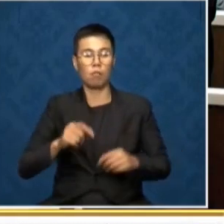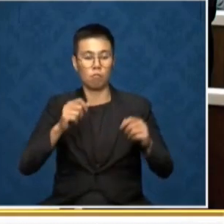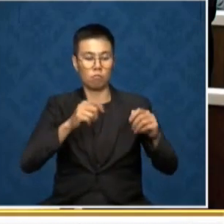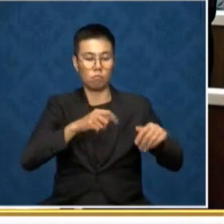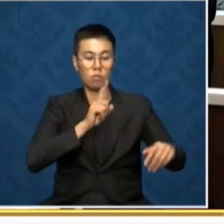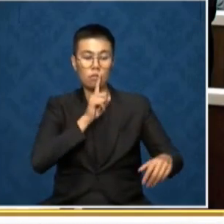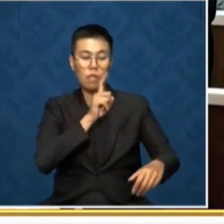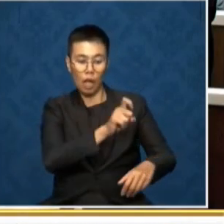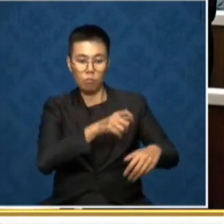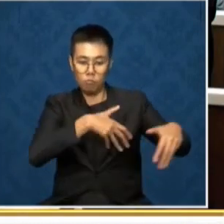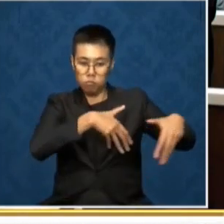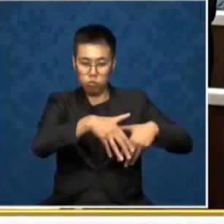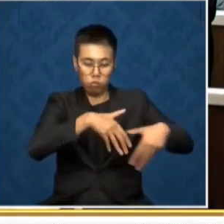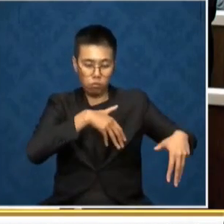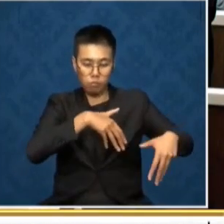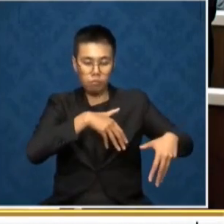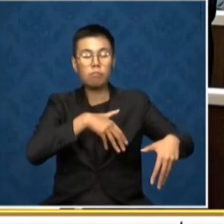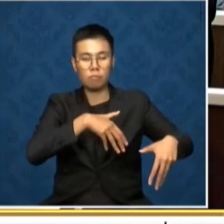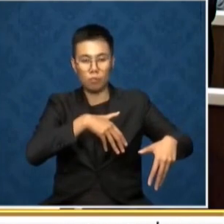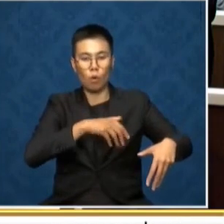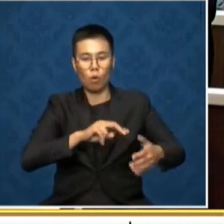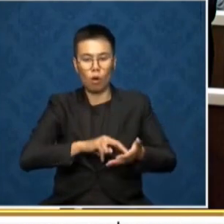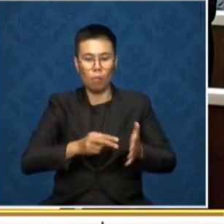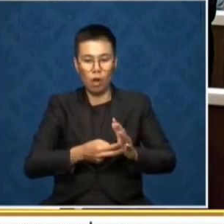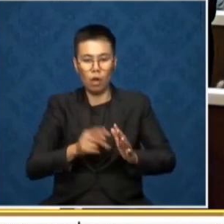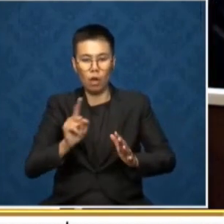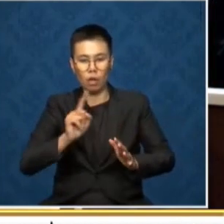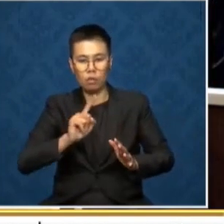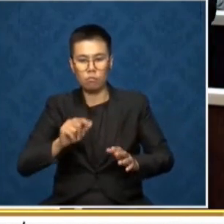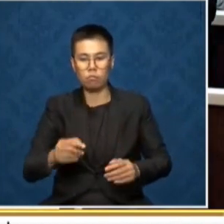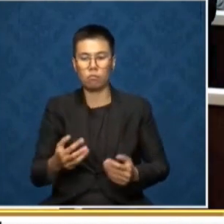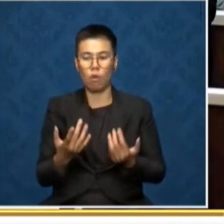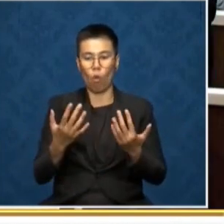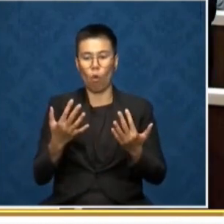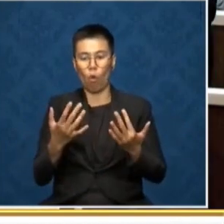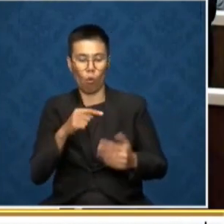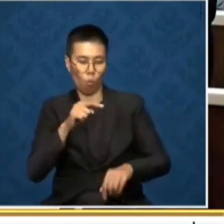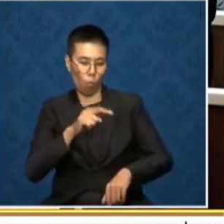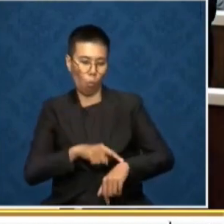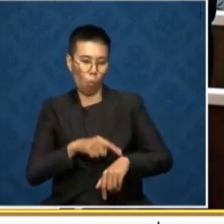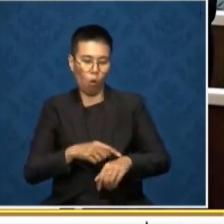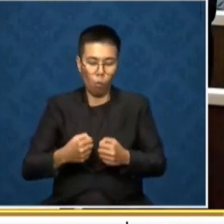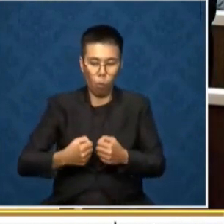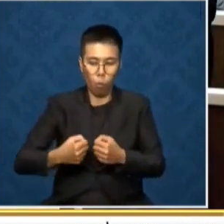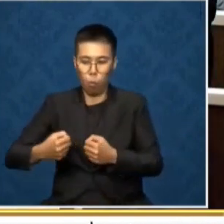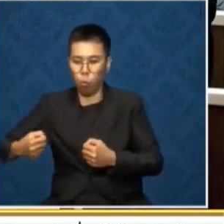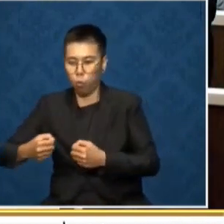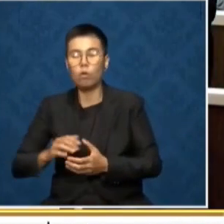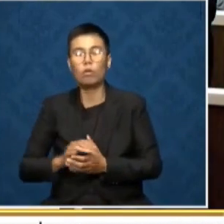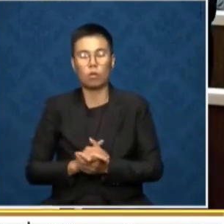ติก็เหมือนกับว่าเป็นการเตะถ่วงเวลาผมคิด